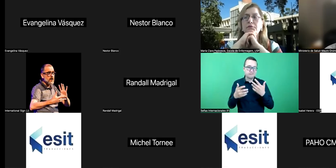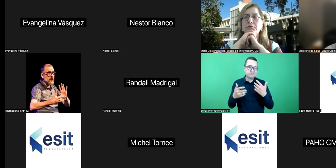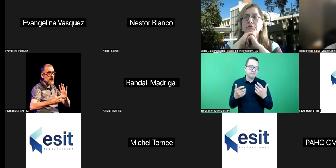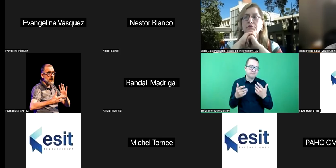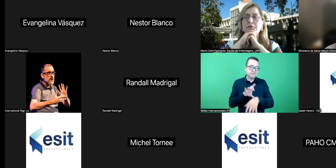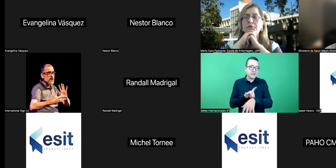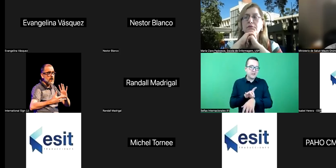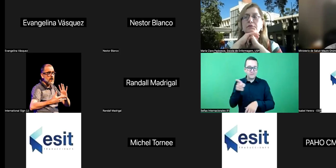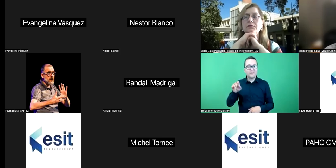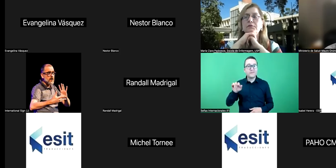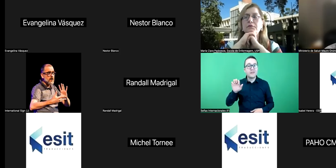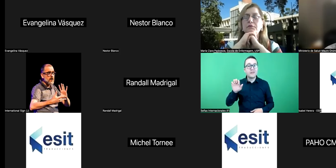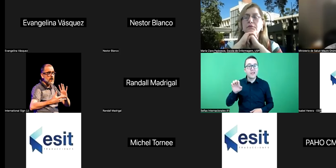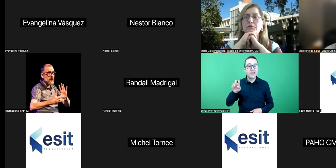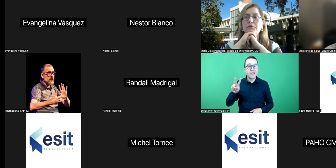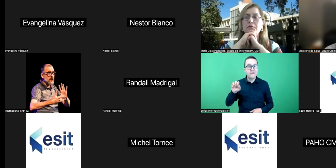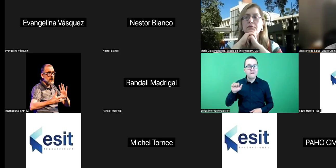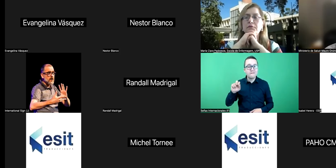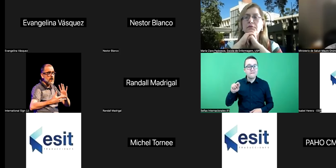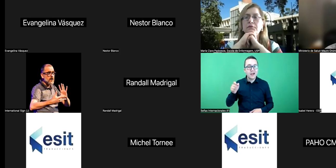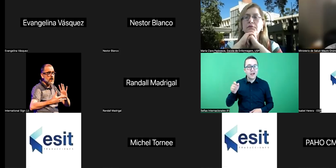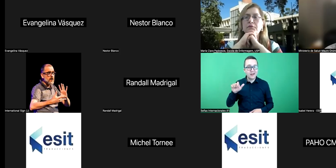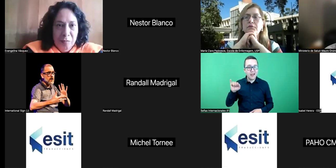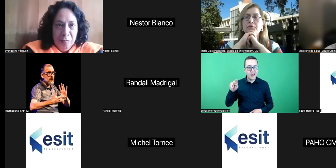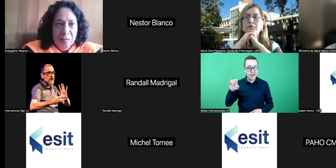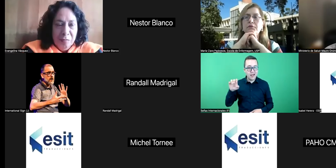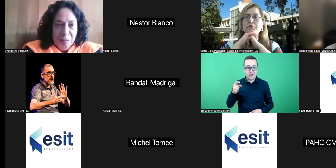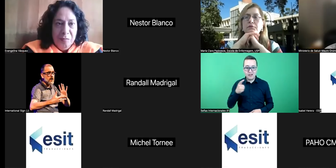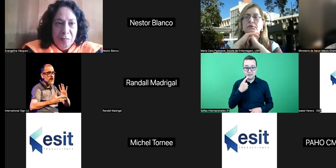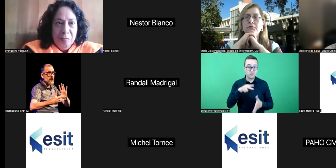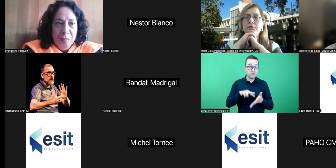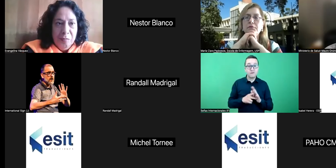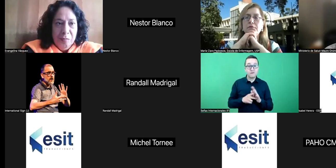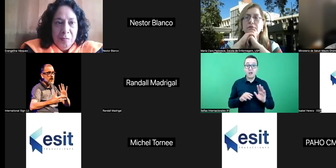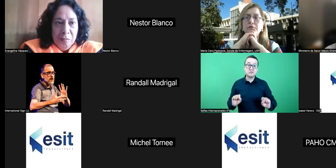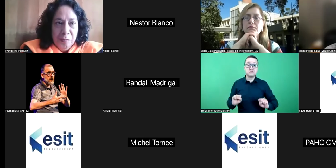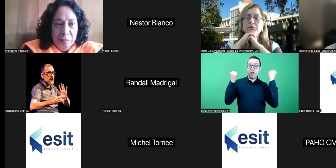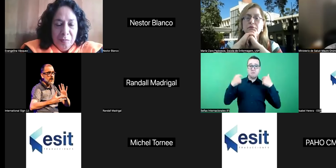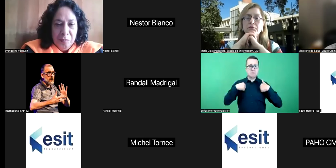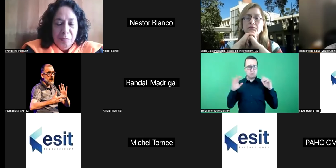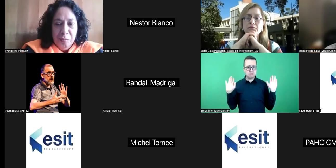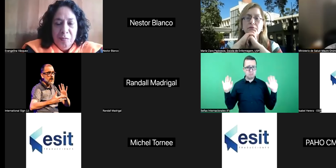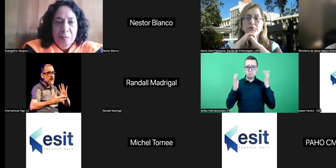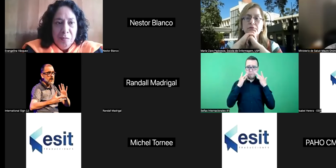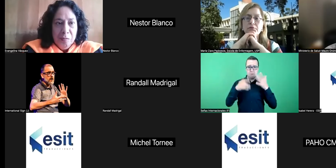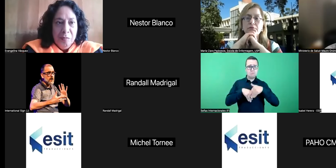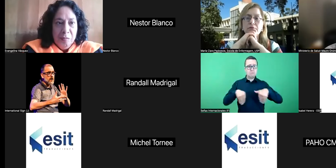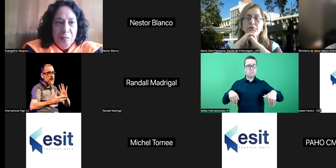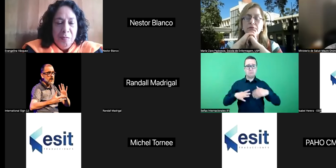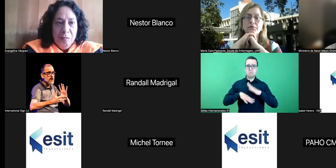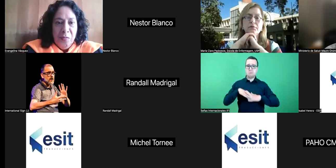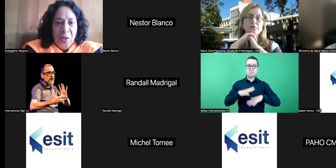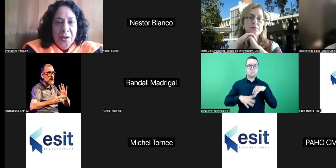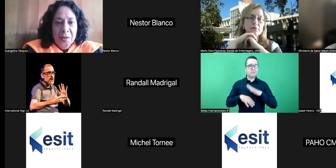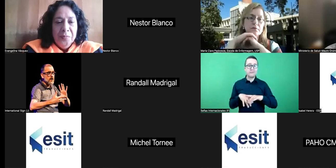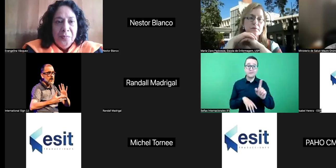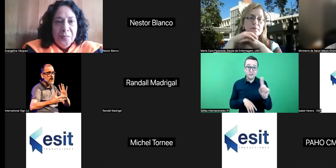Ce dernier commentaire d'Evangeline aussi me parle. Personne n'est